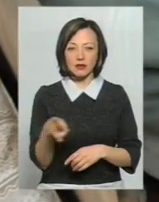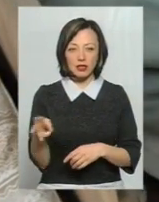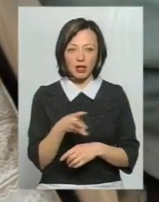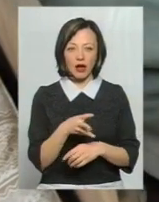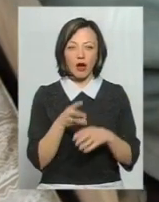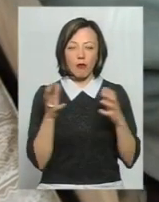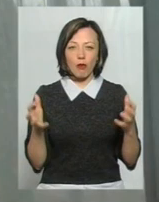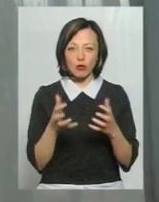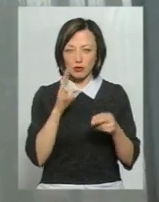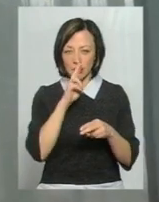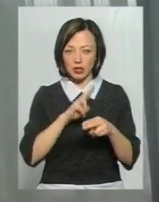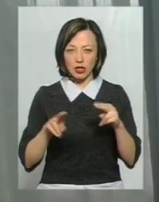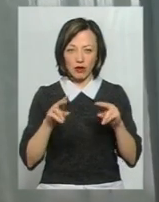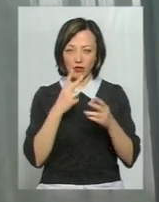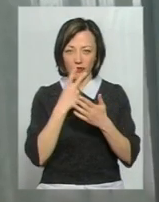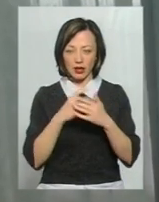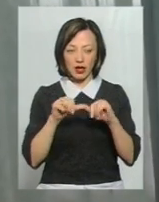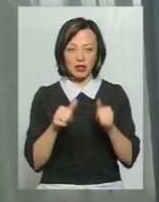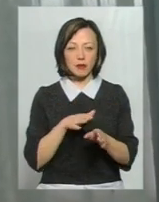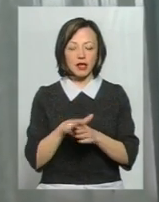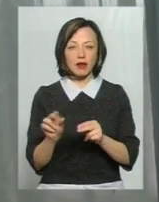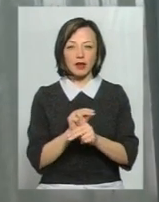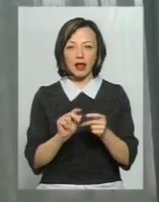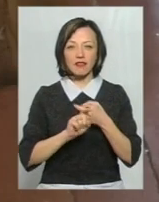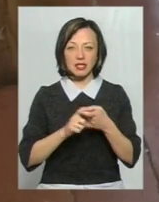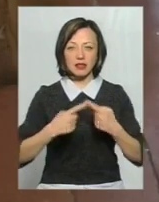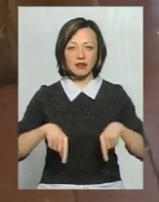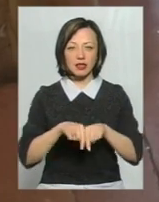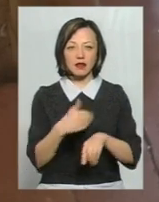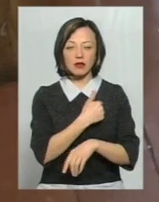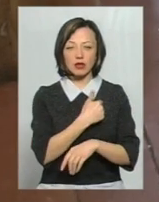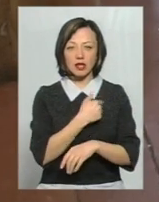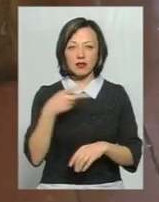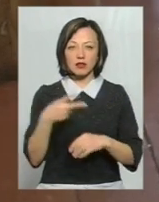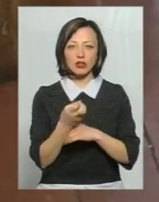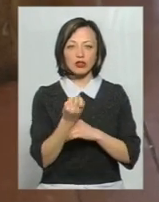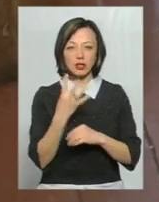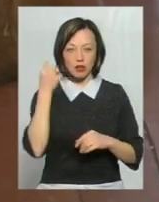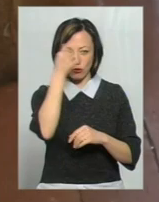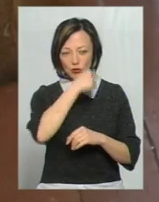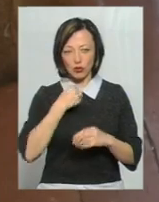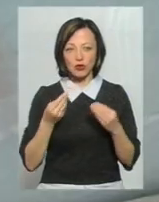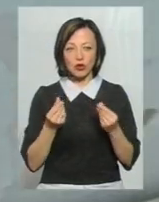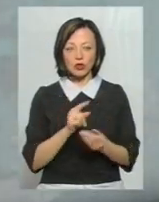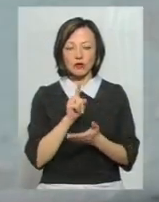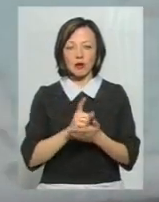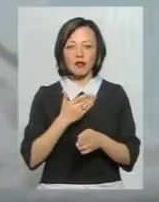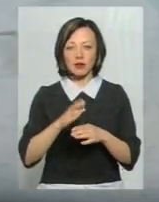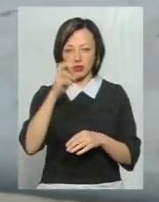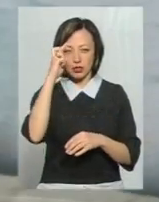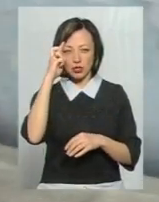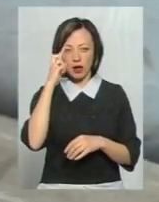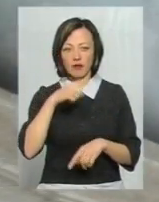подушки, втрачають вигляд. Капітально відремонтувати інфекційне відділення збиралися ще у 2014 році. Гроші мала виділити